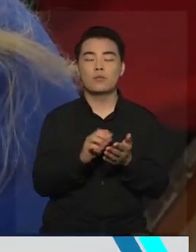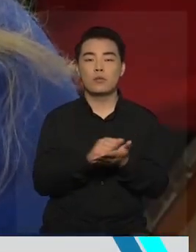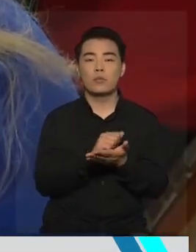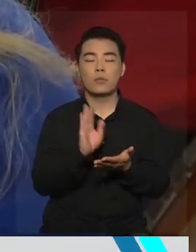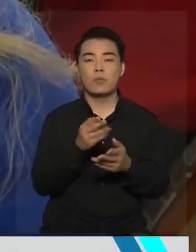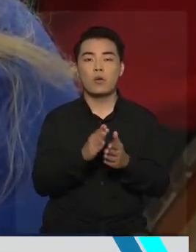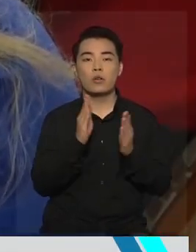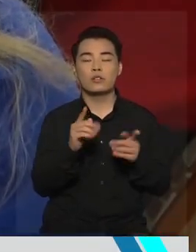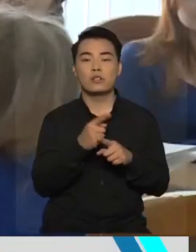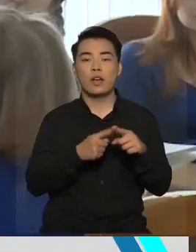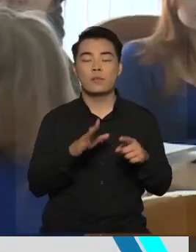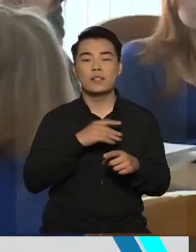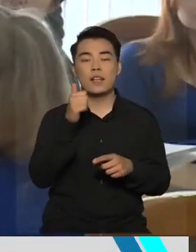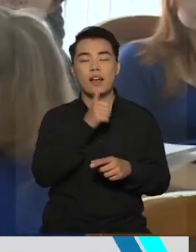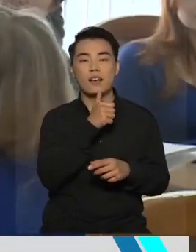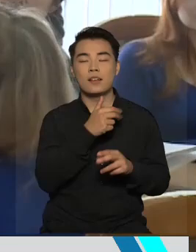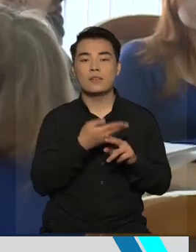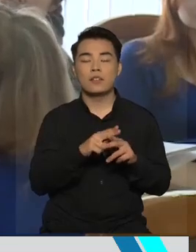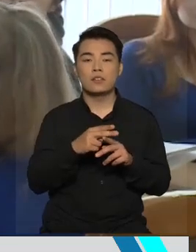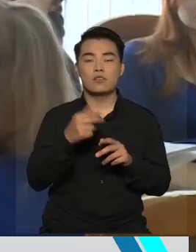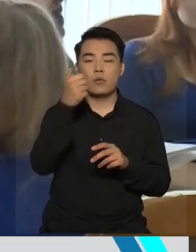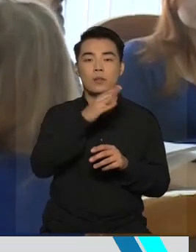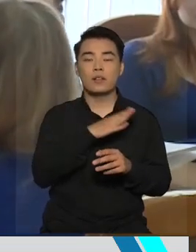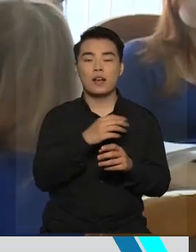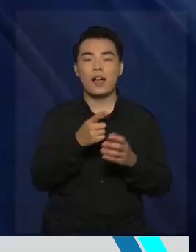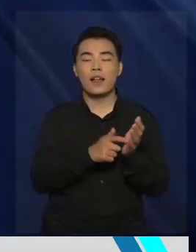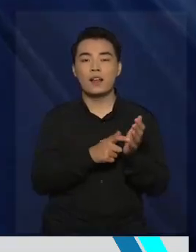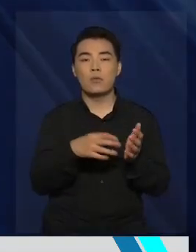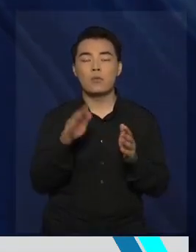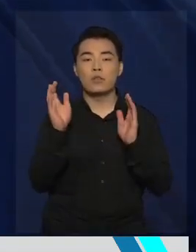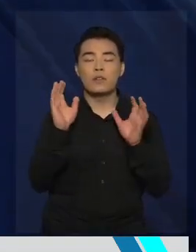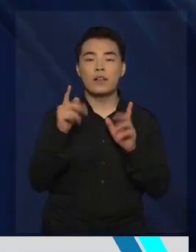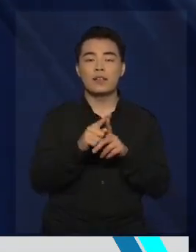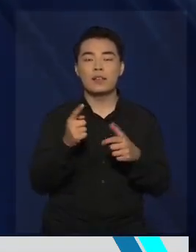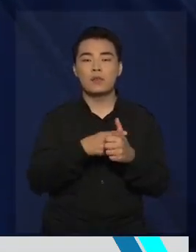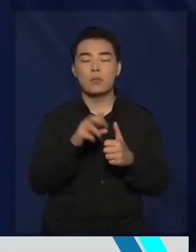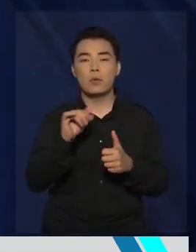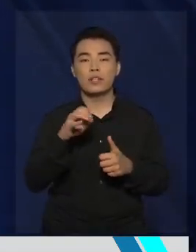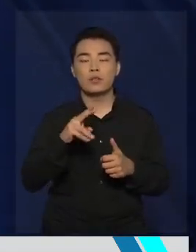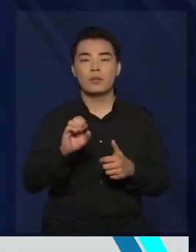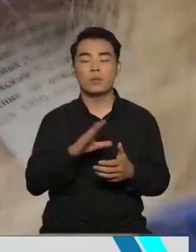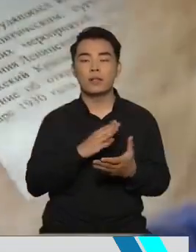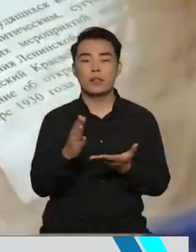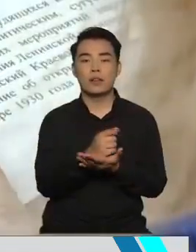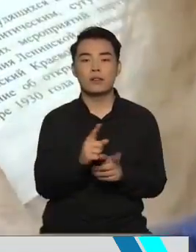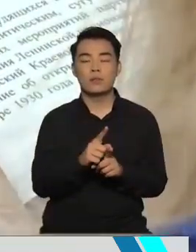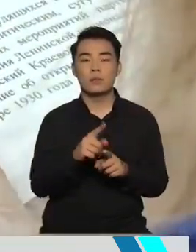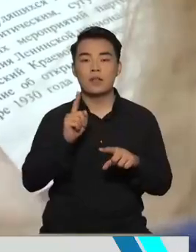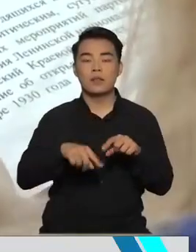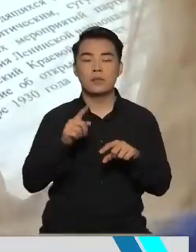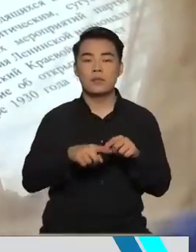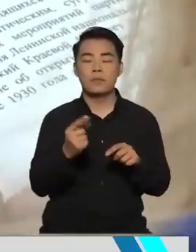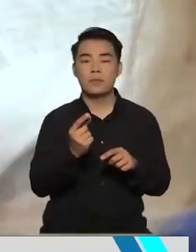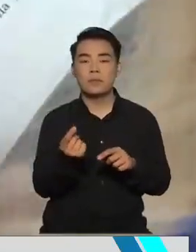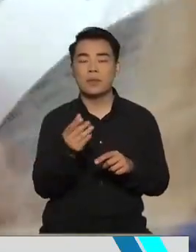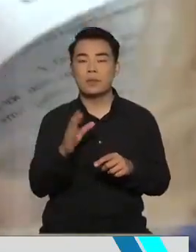них часть раньше была засекречена. В течение года ученые Карагандинского университета имени Букетова собирали информацию буквально по крупицам.